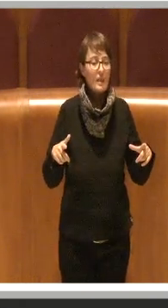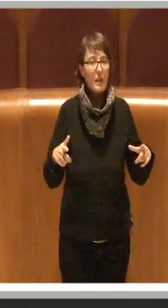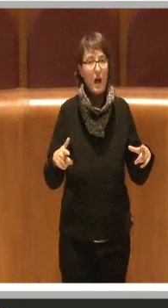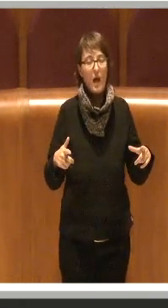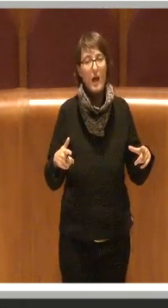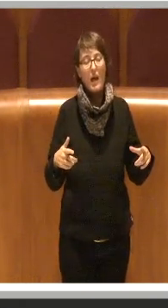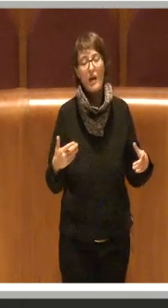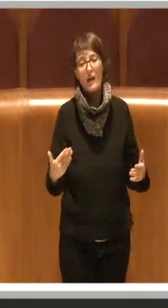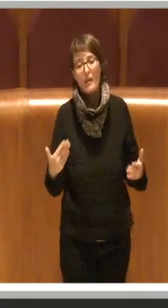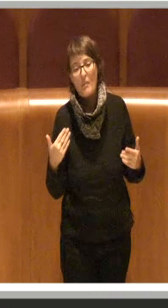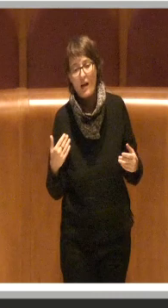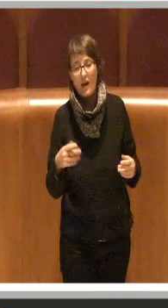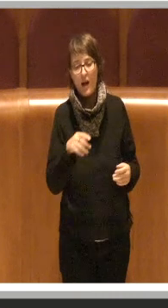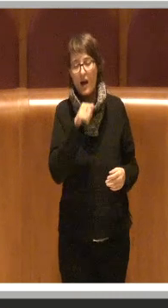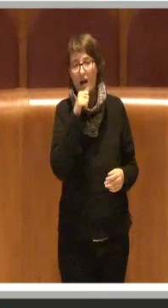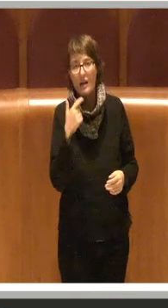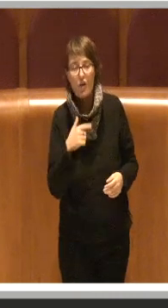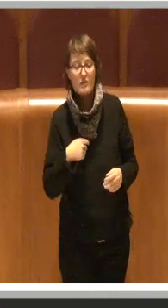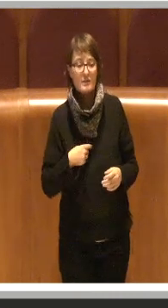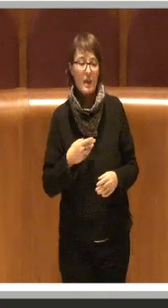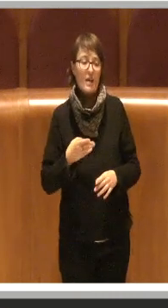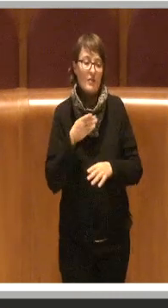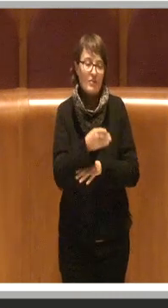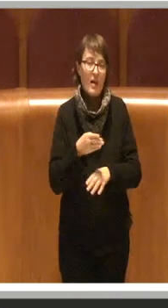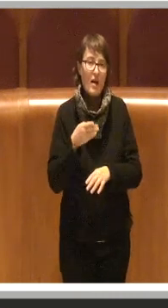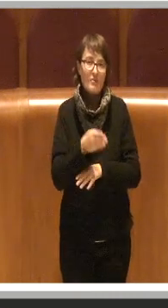sempre solo negli stessi luoghi per potersi